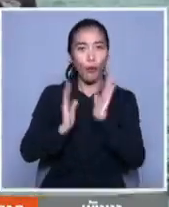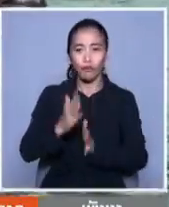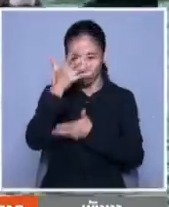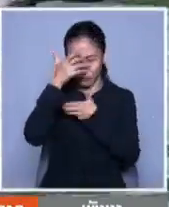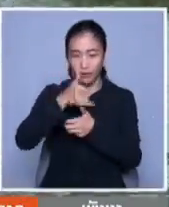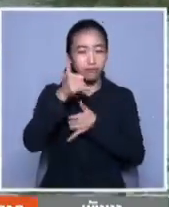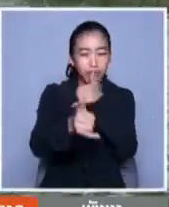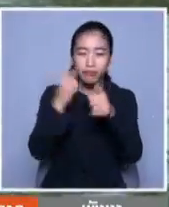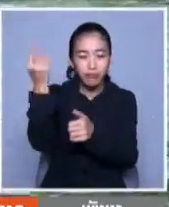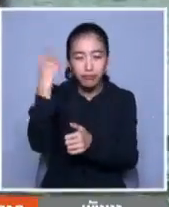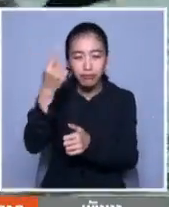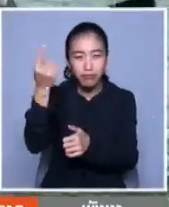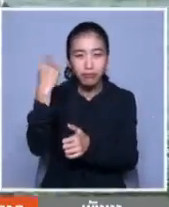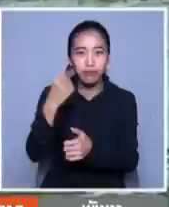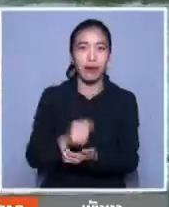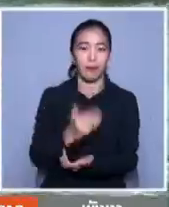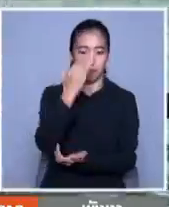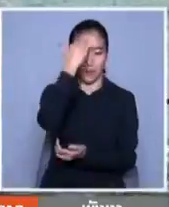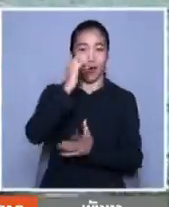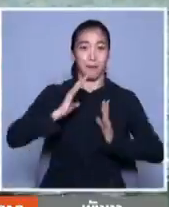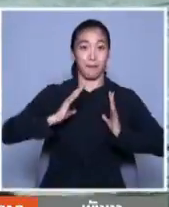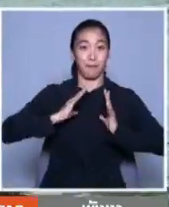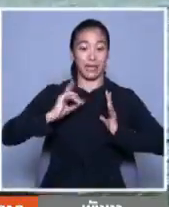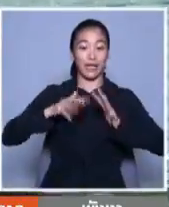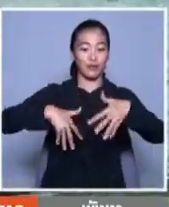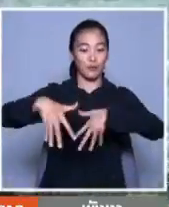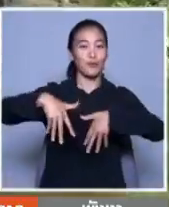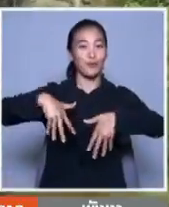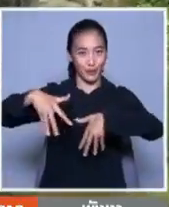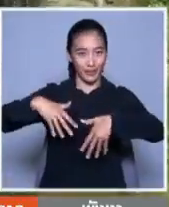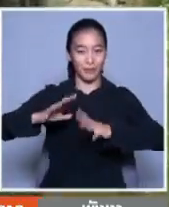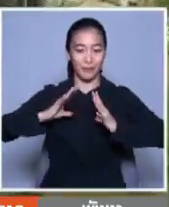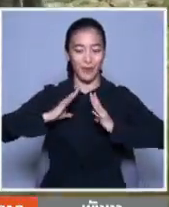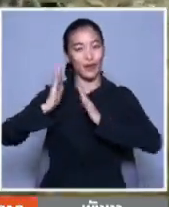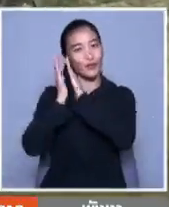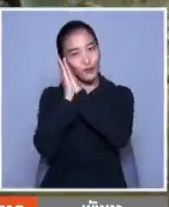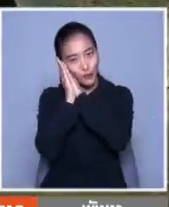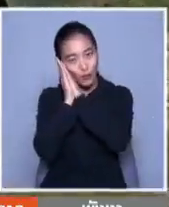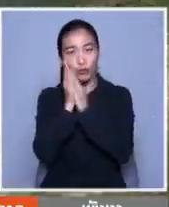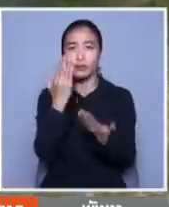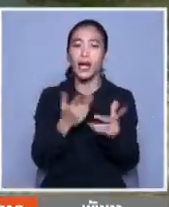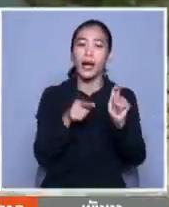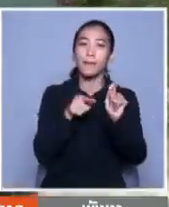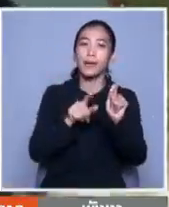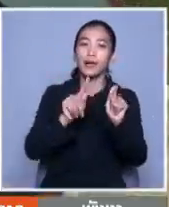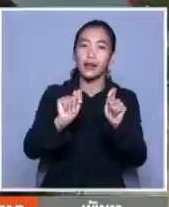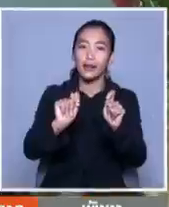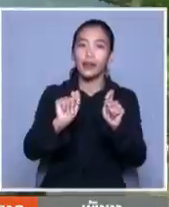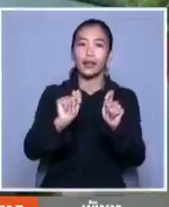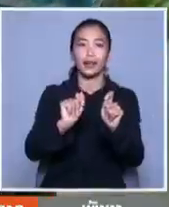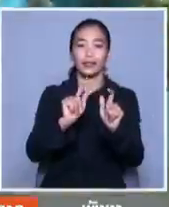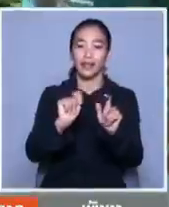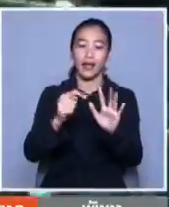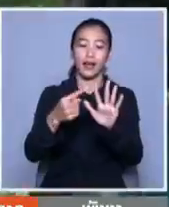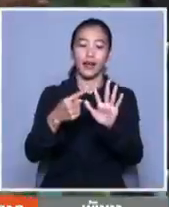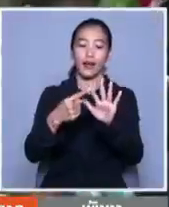ลยนะคะไปอยู่ในที่พักที่เป็นชุมชนขนาดเล็กอย่างเช่นที่อำเภอกระโปงตะกั่วป่าตอนนี้ที่พักถูกจ